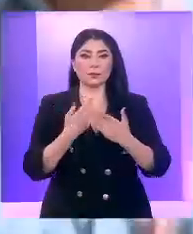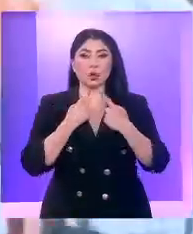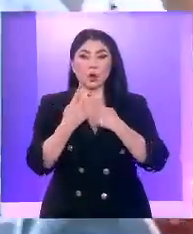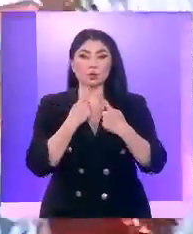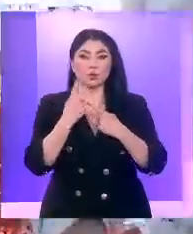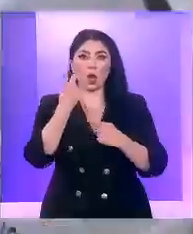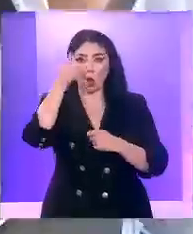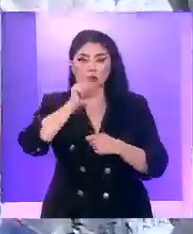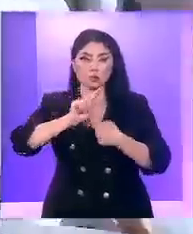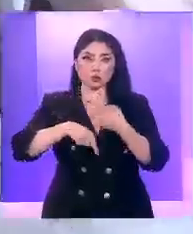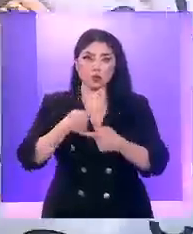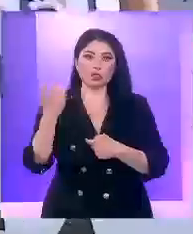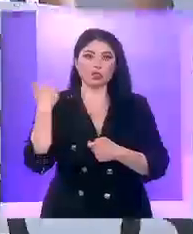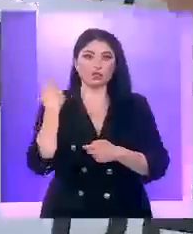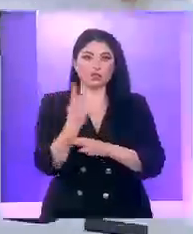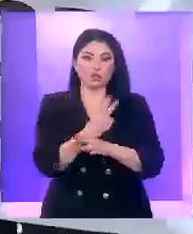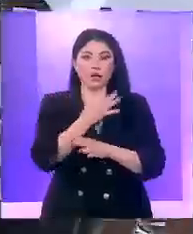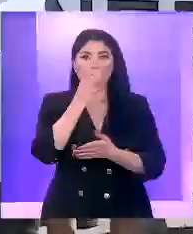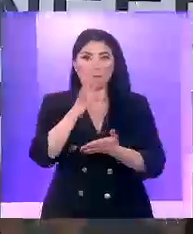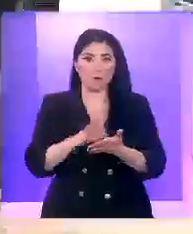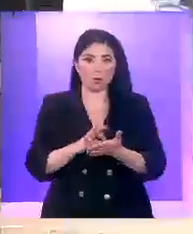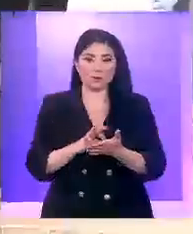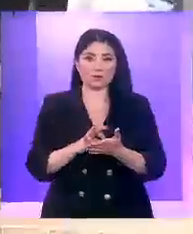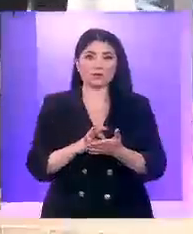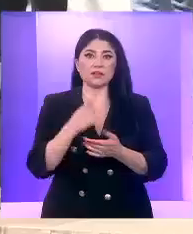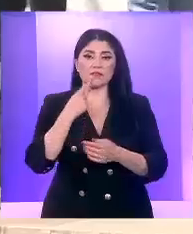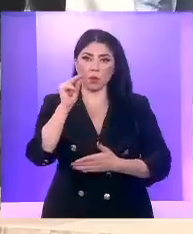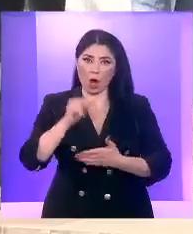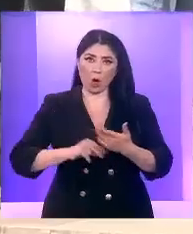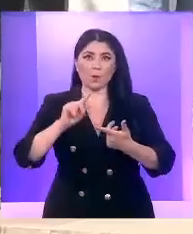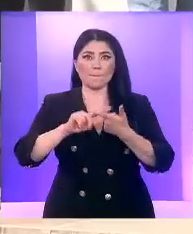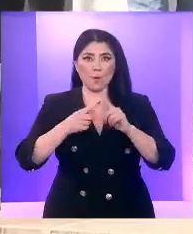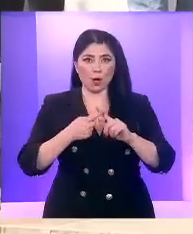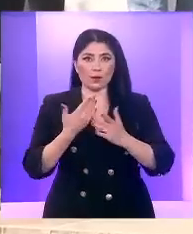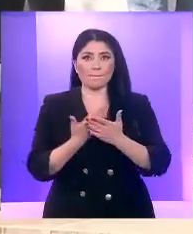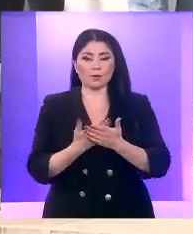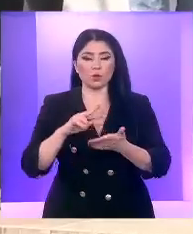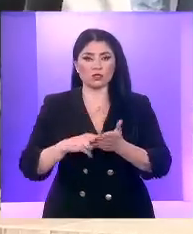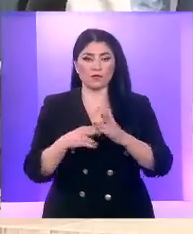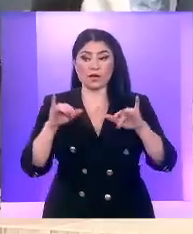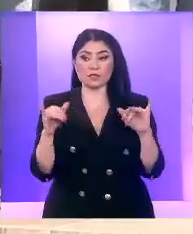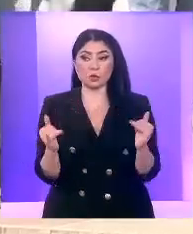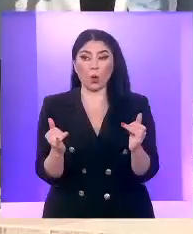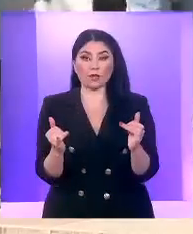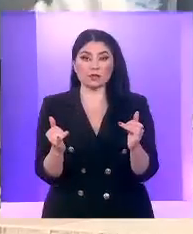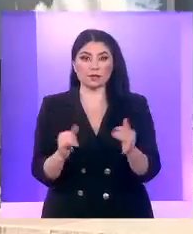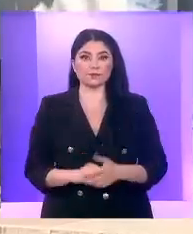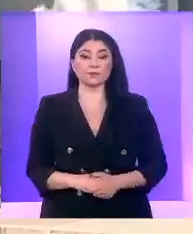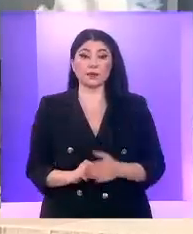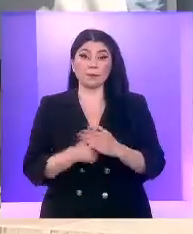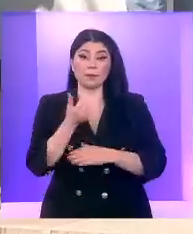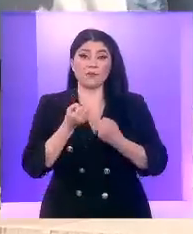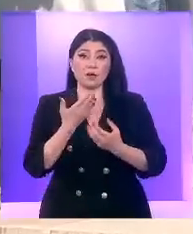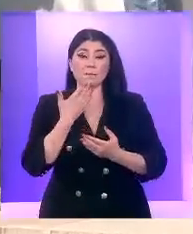ce șeful statului le-a promis profesorilor că va gira un acord politic pentru rezolvarea acestei situații. Din primele informații se pare că